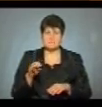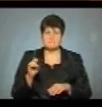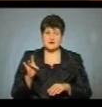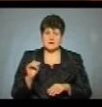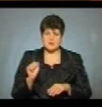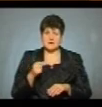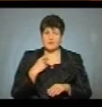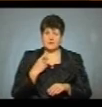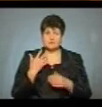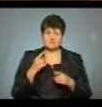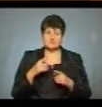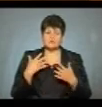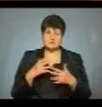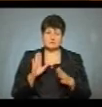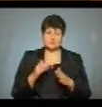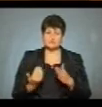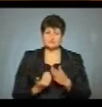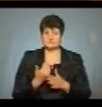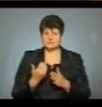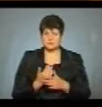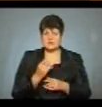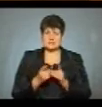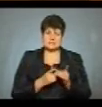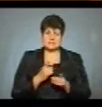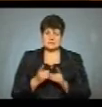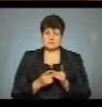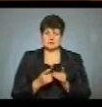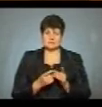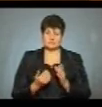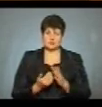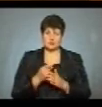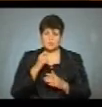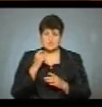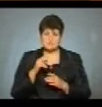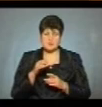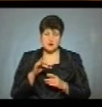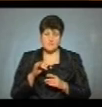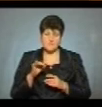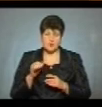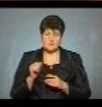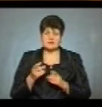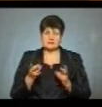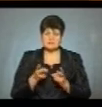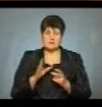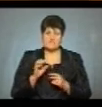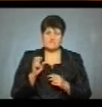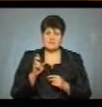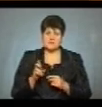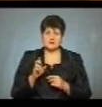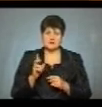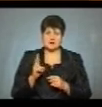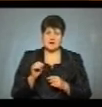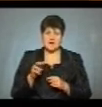в диктанті вже будуть новації, пов'язані зі змінами в новій редакції українського правопису. Отож, треба було «вебкамера»